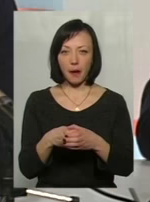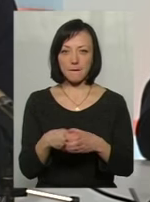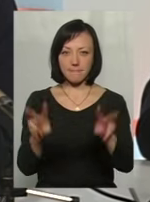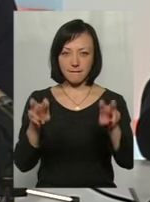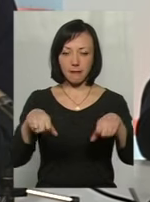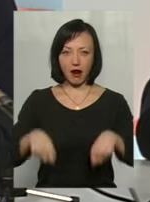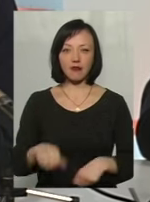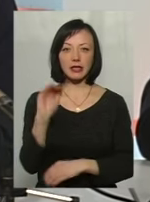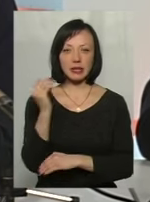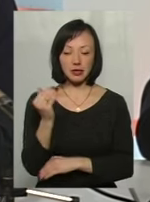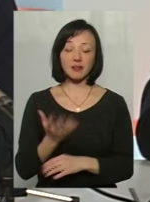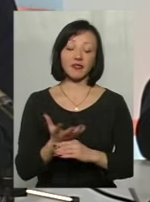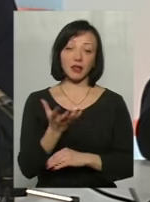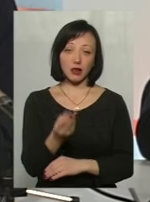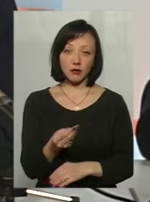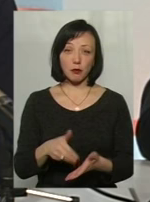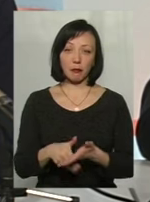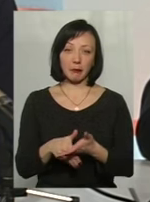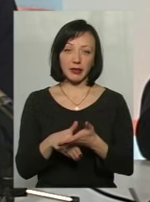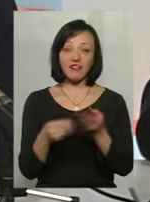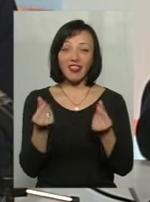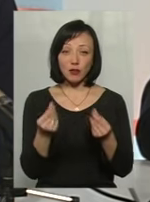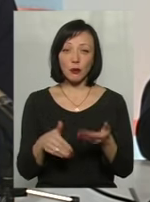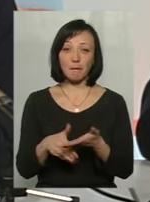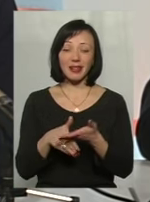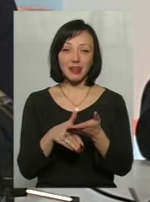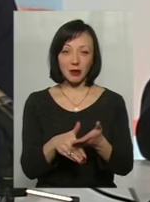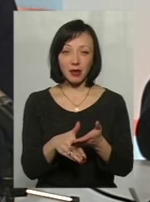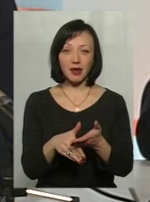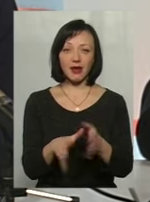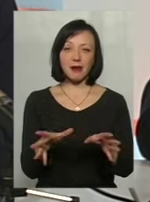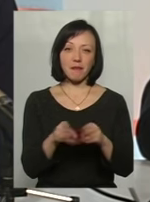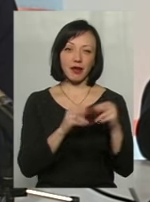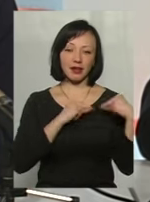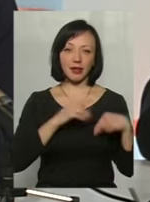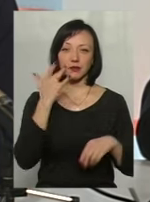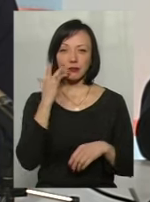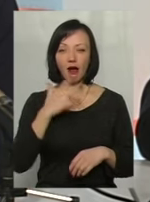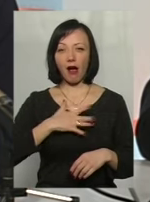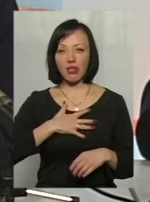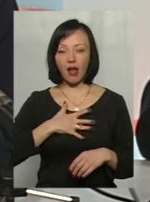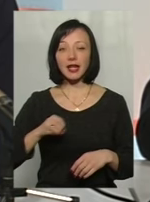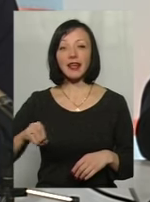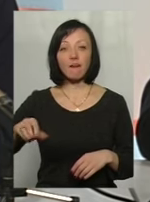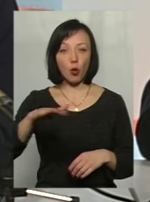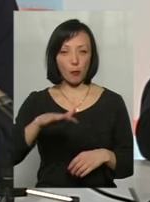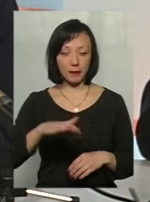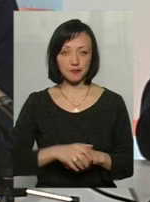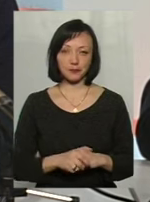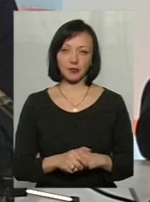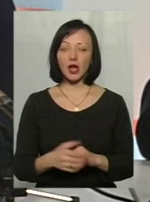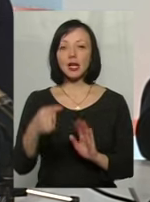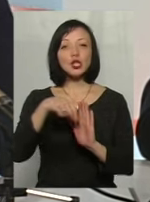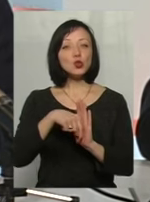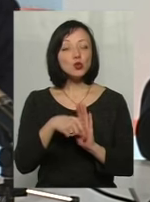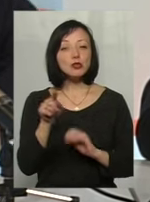він здійснюється за фінансової підтримки комерційних партнерів Сполучених Штатів Америки, Канади і Європи. Сутність